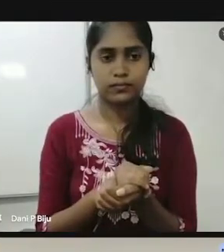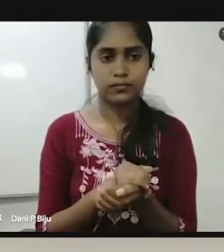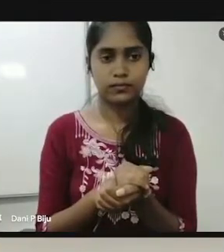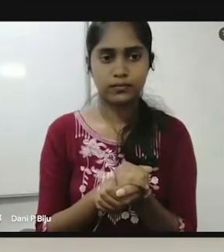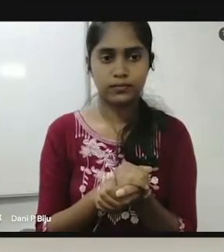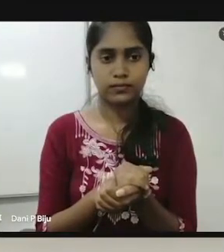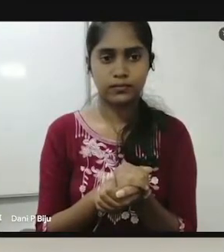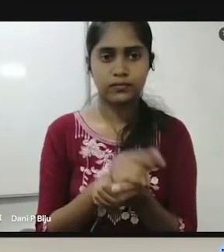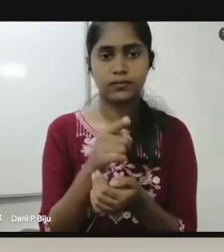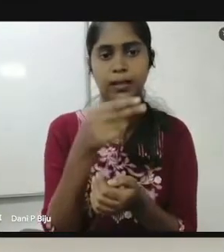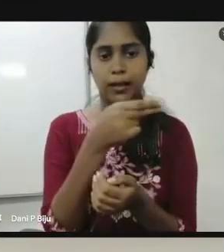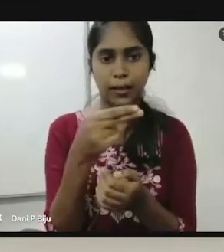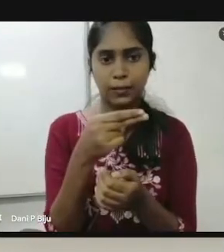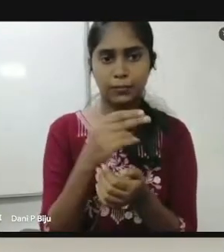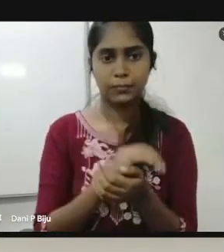My name is Rose.